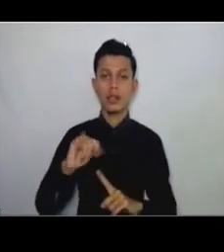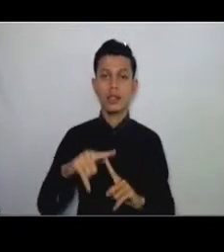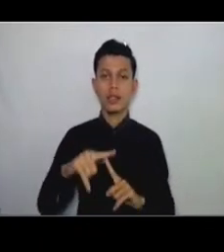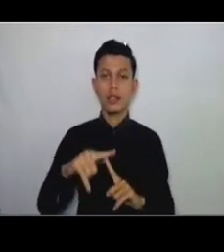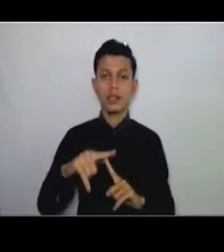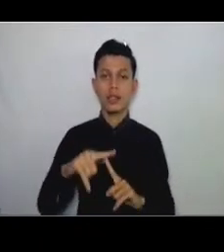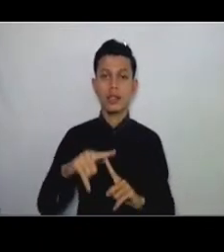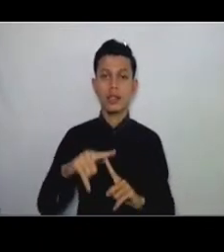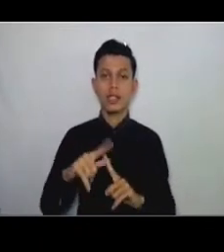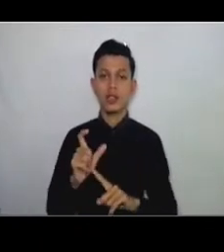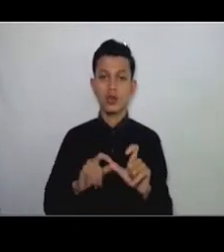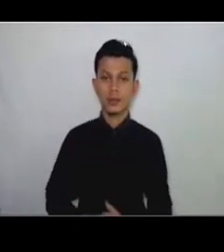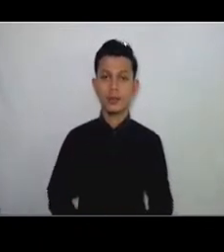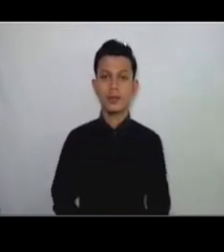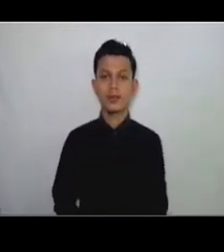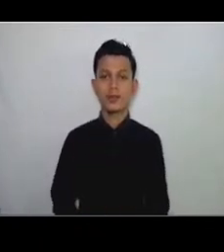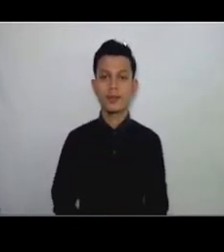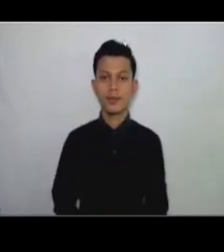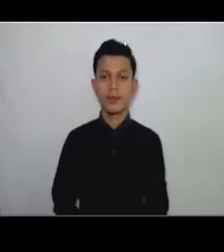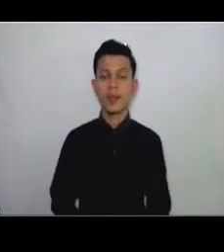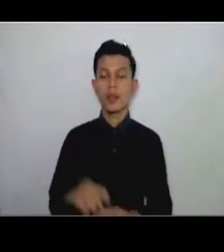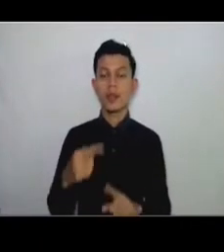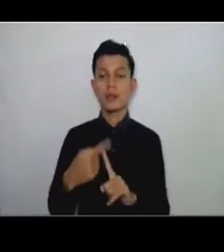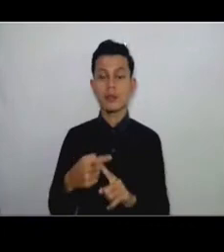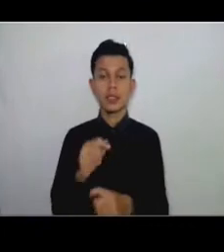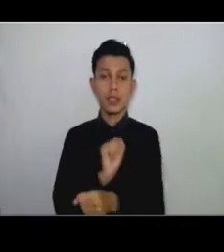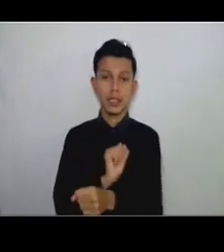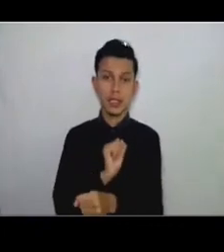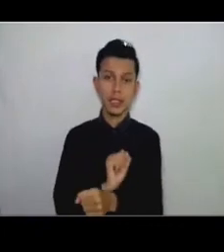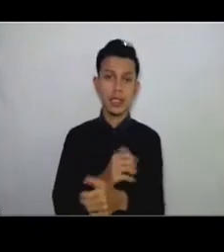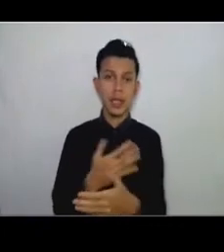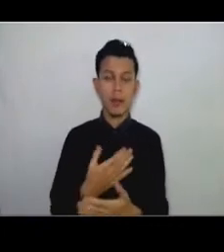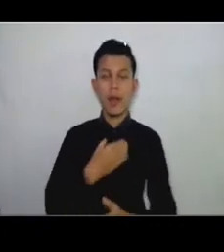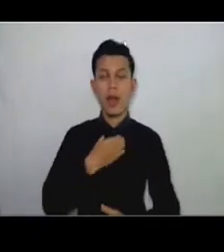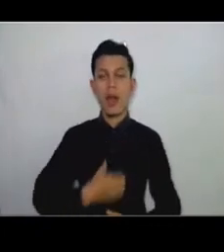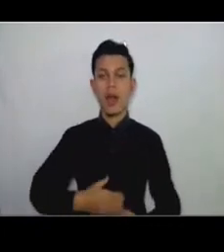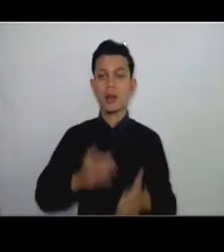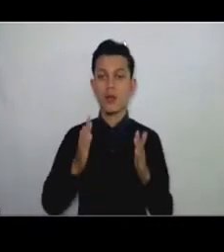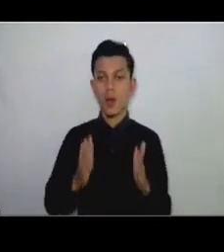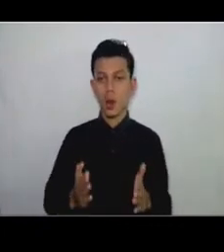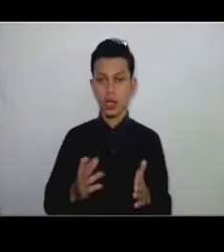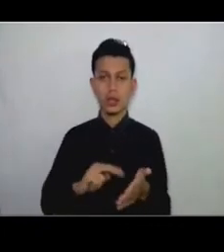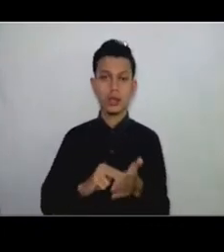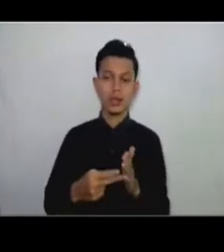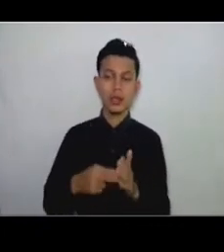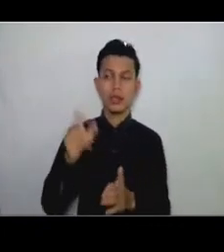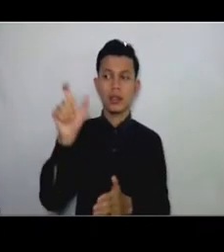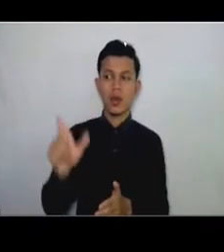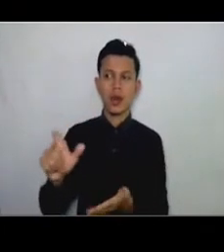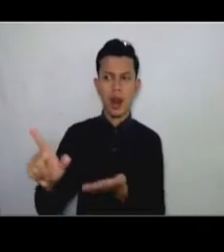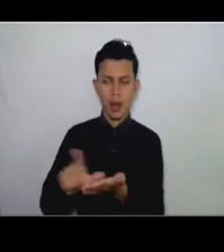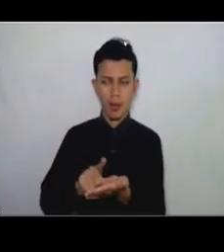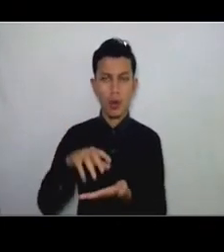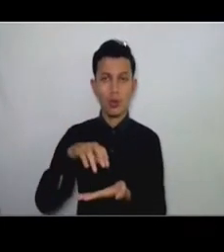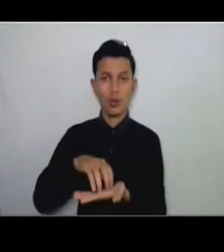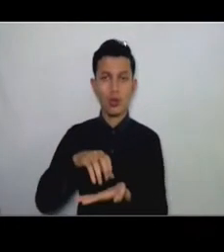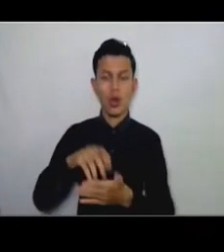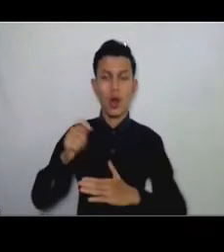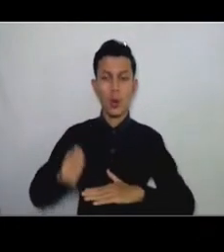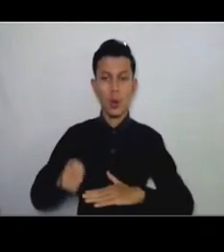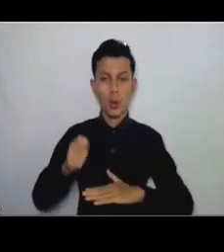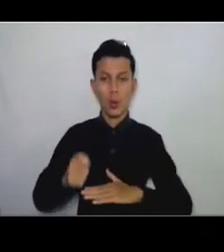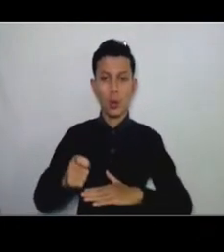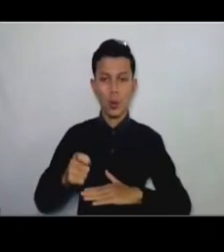konstitutere dan berprofesi sebagai advokat Oleh karena itu pelapor memiliki kedudukan hukum untuk mengajukan